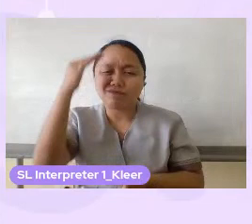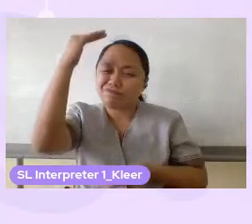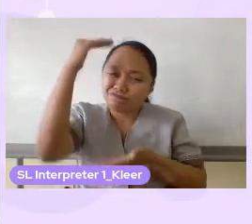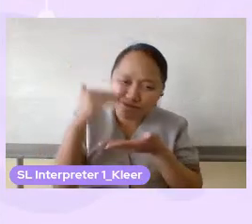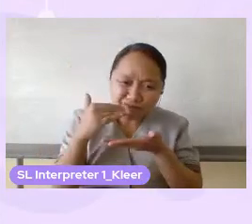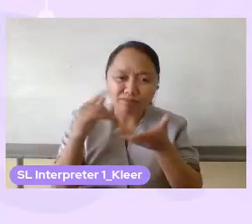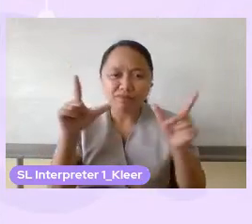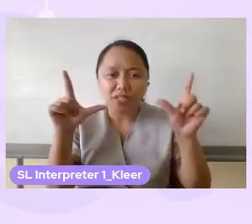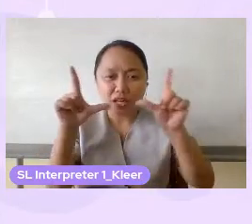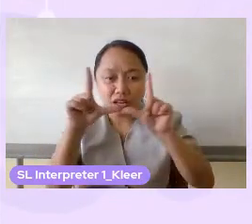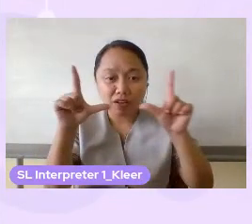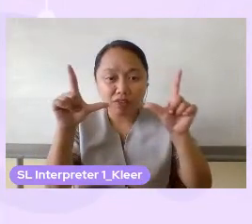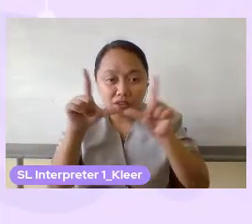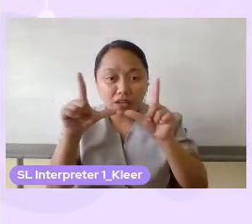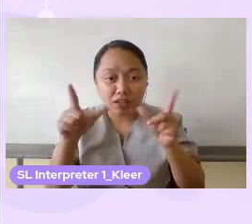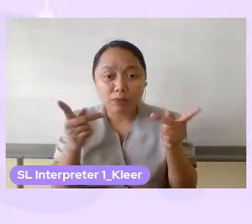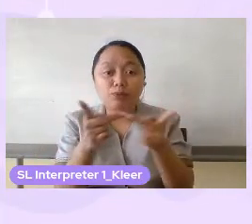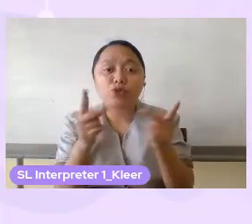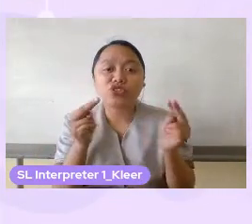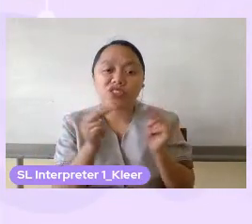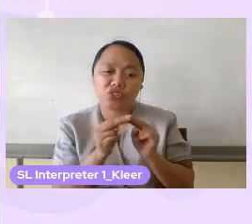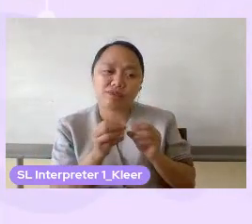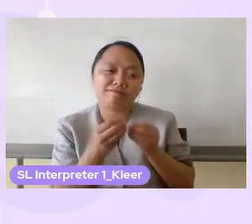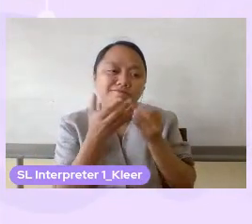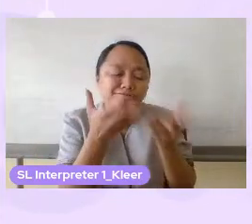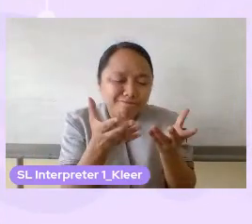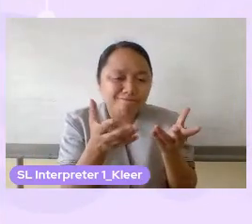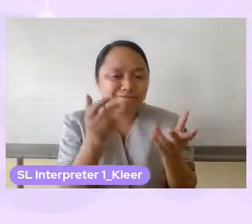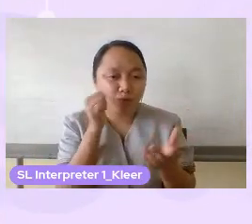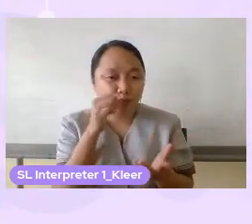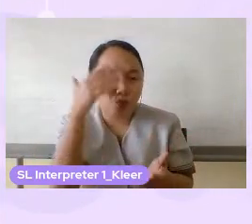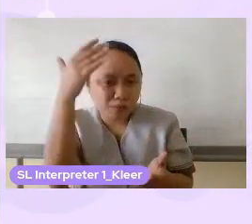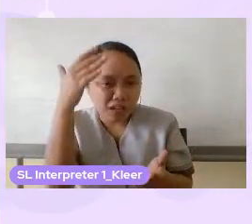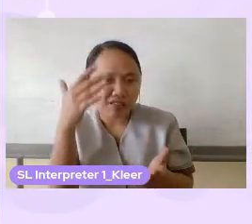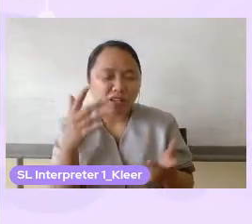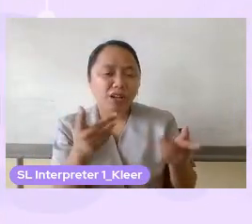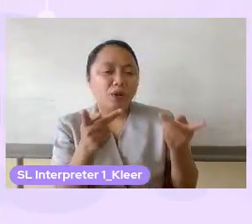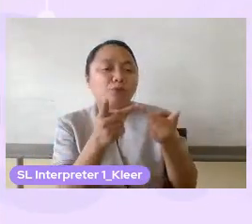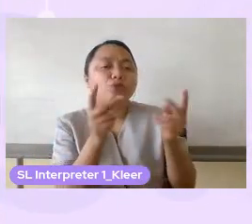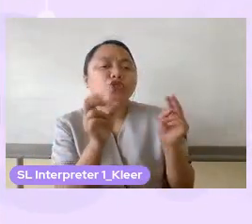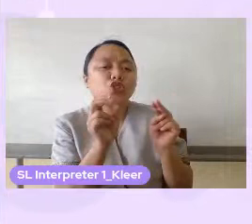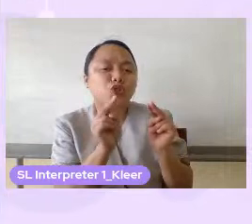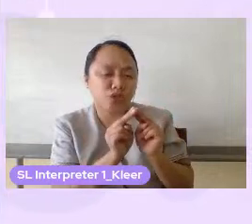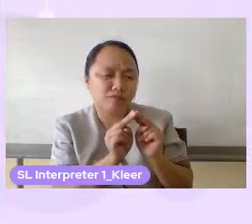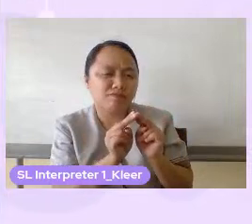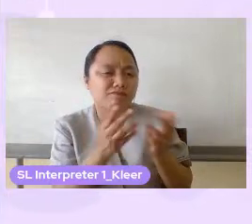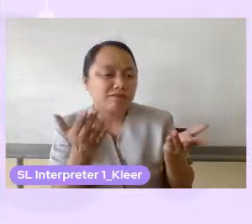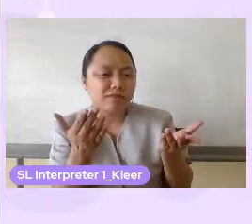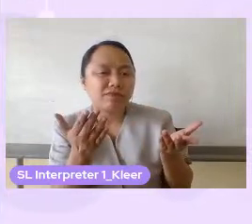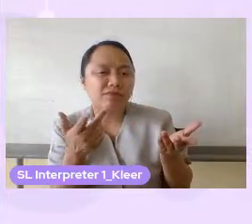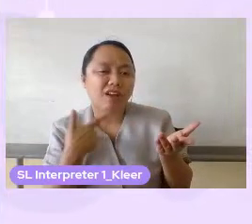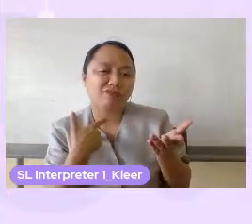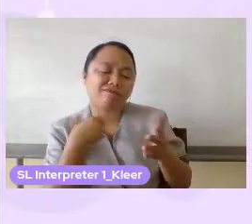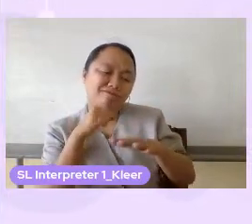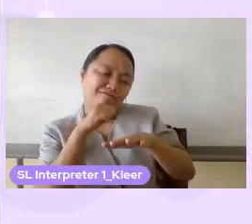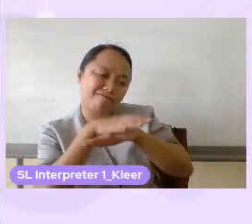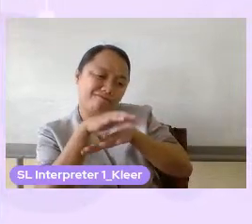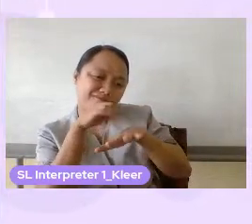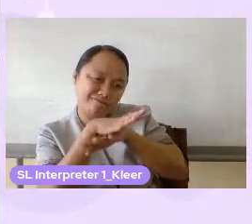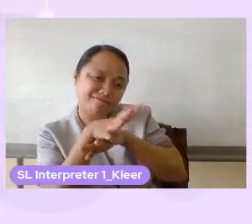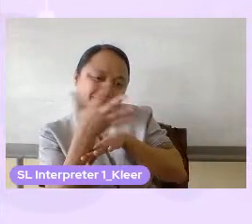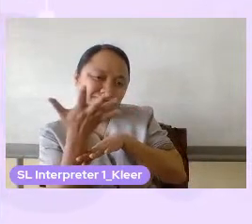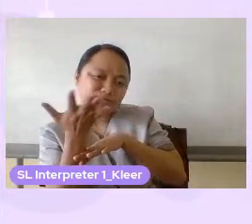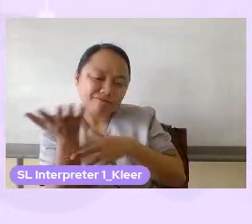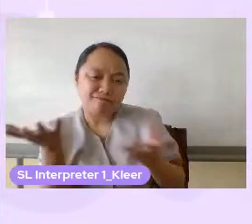ng positions na ino-occupy ng kababaihan, mas sila ang vulnerable for this disruption or for